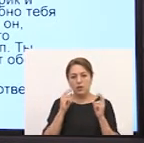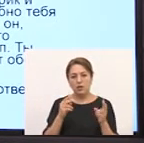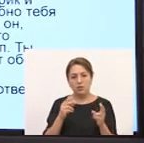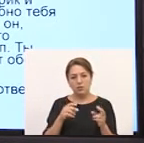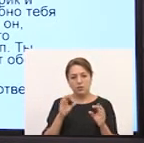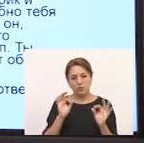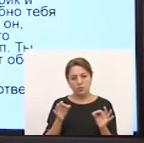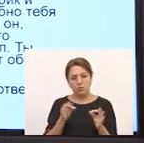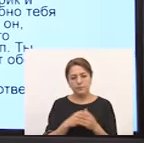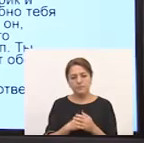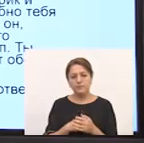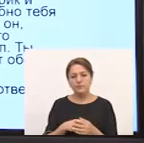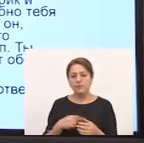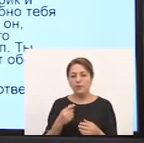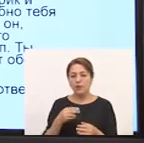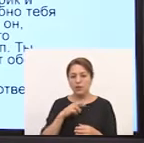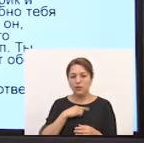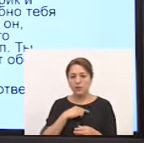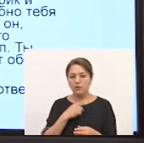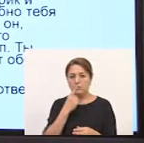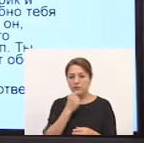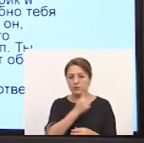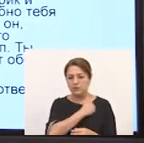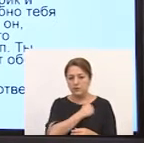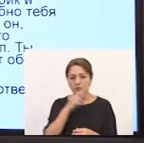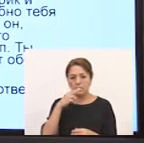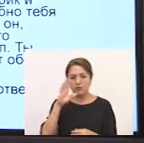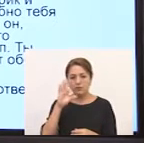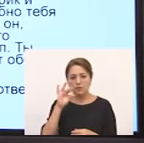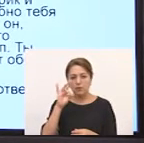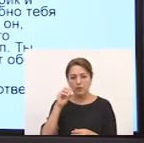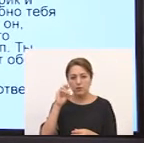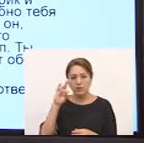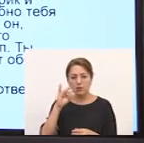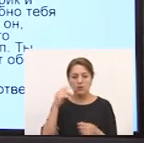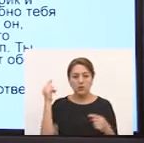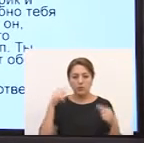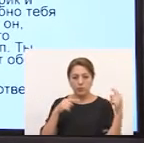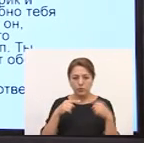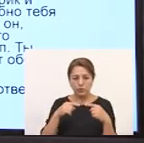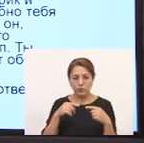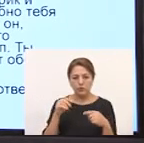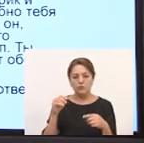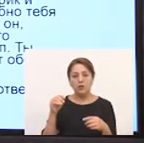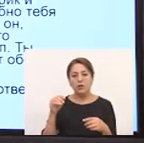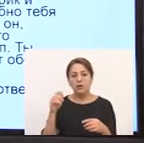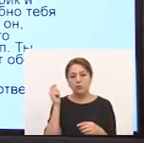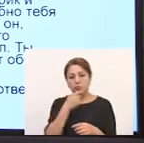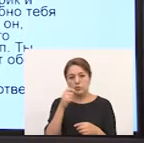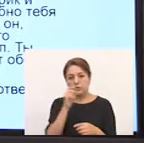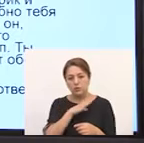я ему, я офицер и дворянин. Вчера еще дрался против тебя, а сегодня счастье моей жизни зависит от